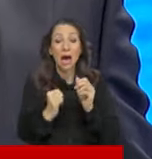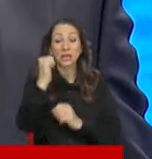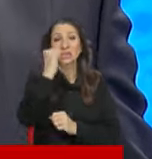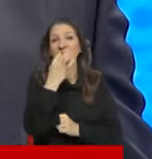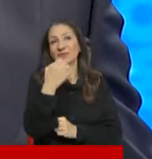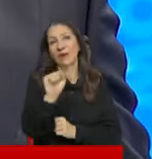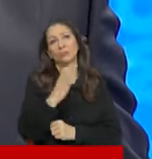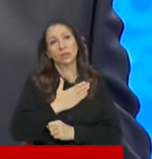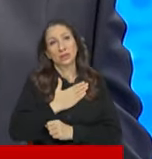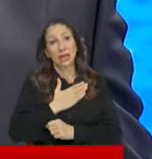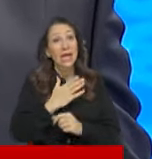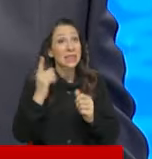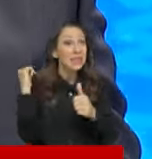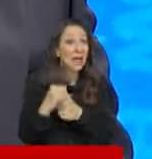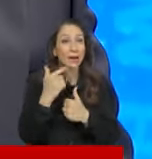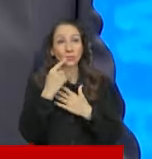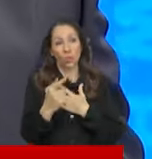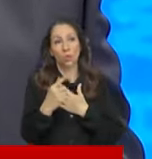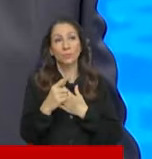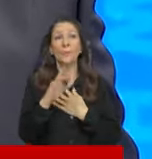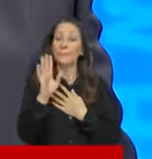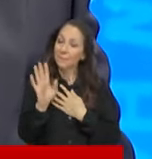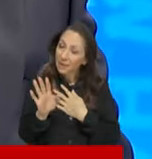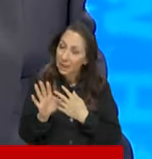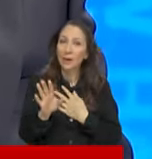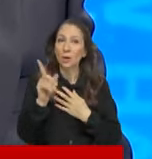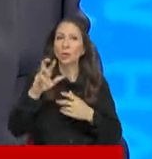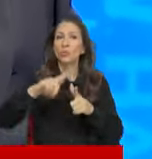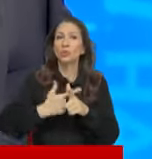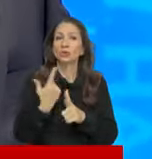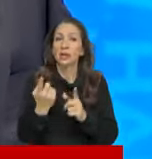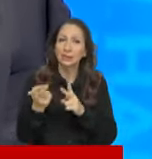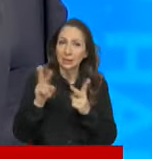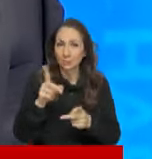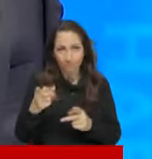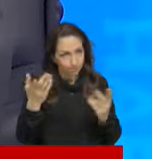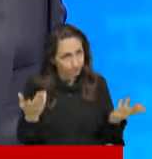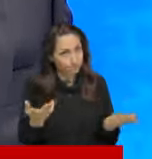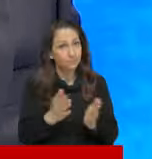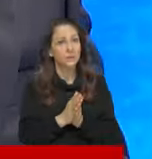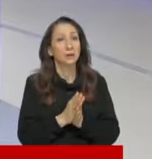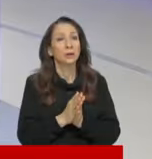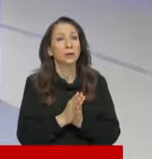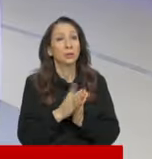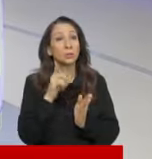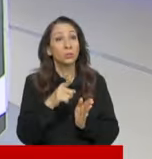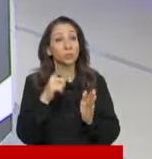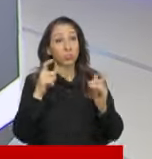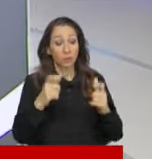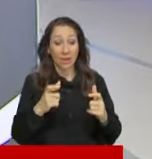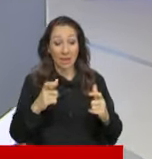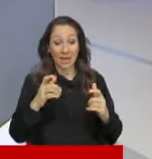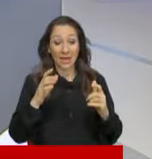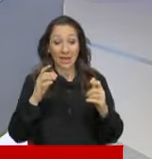müsaade etmeyeceğiz altını çizerek ifade ediyorum Peki Eee o zaman projelerinize bir geçiş yapalım Peki Eee burada Özellikle de